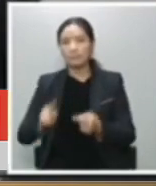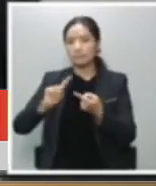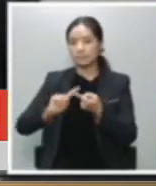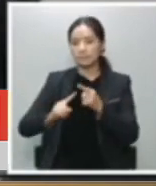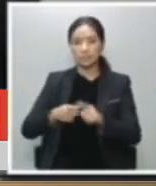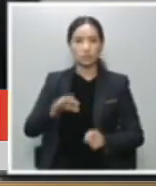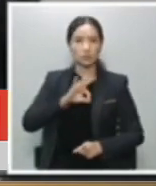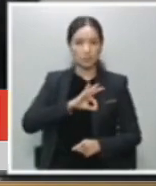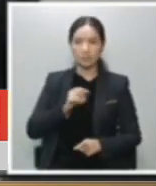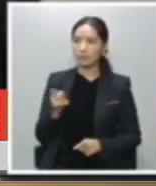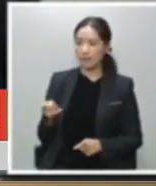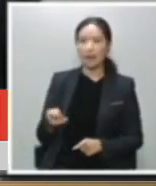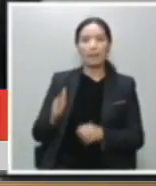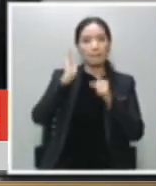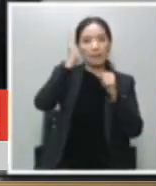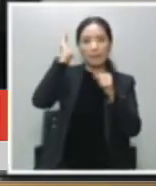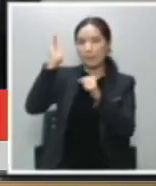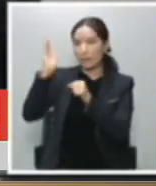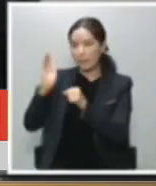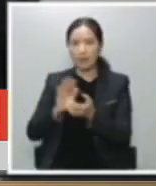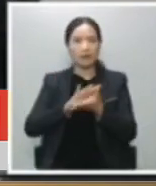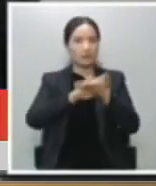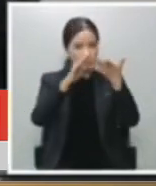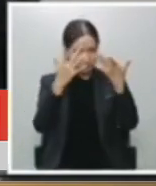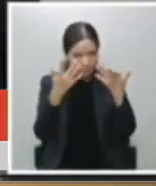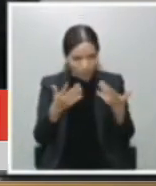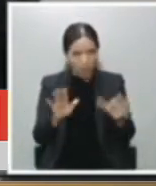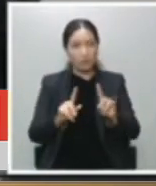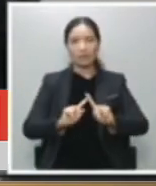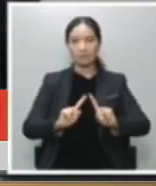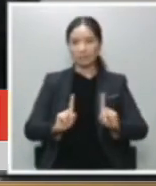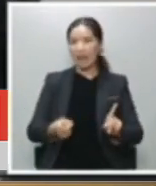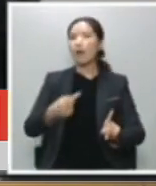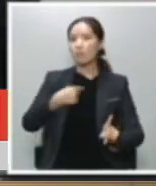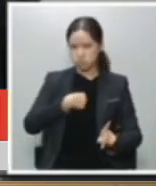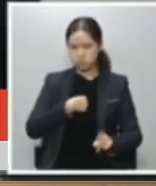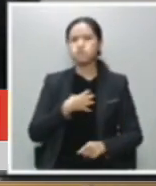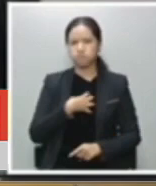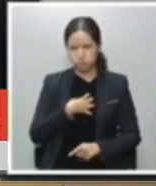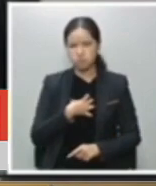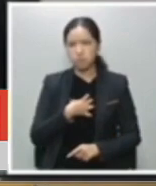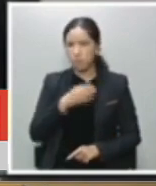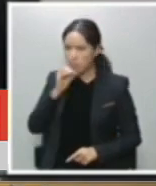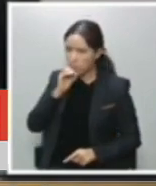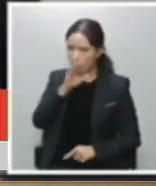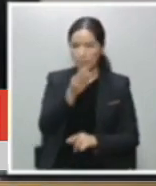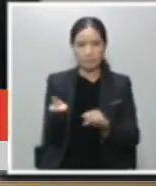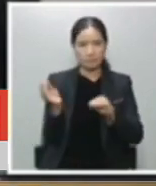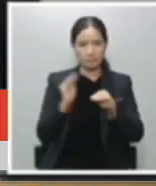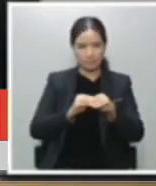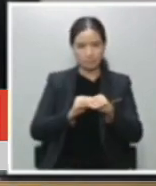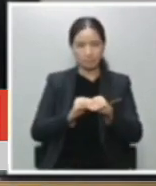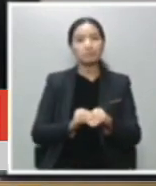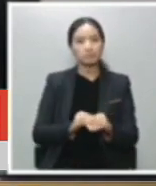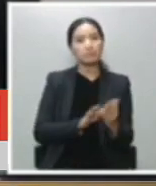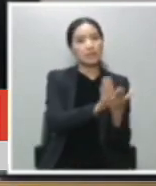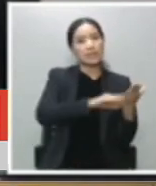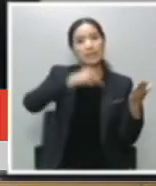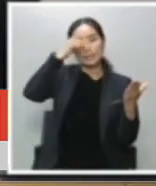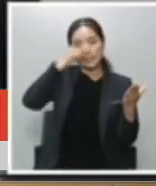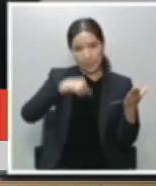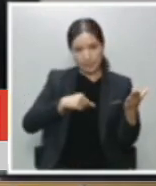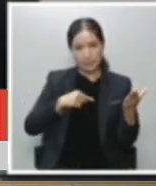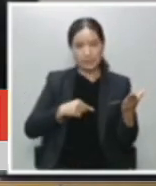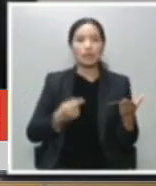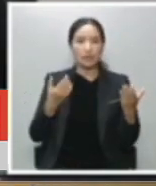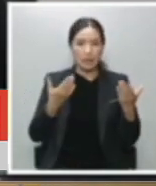กหลายท่านได้อภิปรายไปบ้างแล้วแต่ผมก็อยากจะขอย้ำว่าประเทศไทยมีการรัฐประหาร